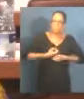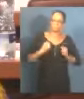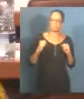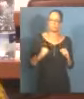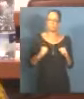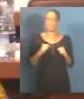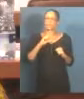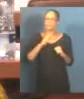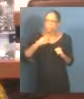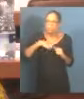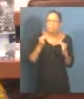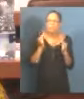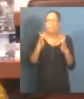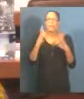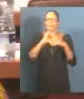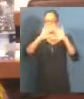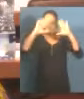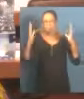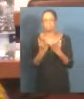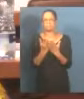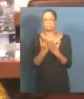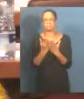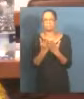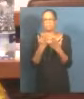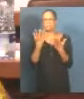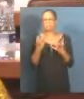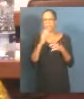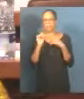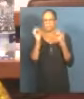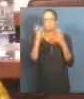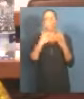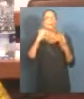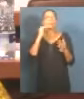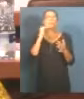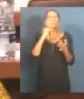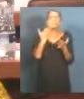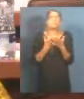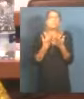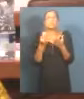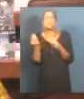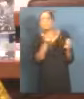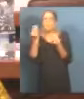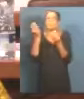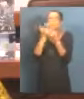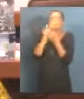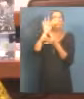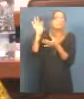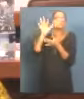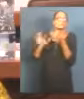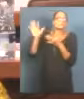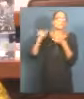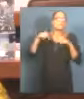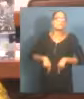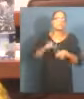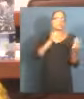le temps d'élaborer tout cela. Le problème pour moi n'est pas de se précipiter pour donner un document aux Français, au gouvernement